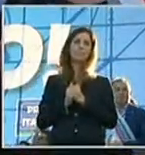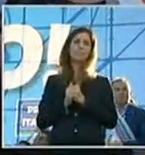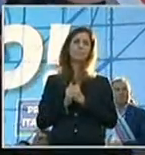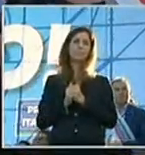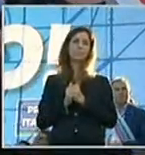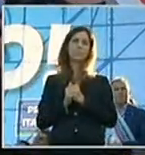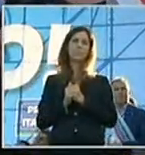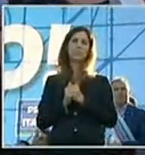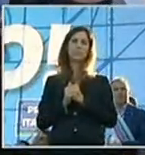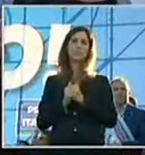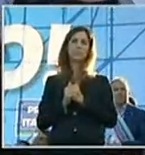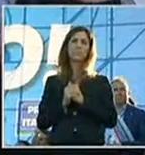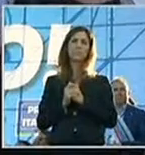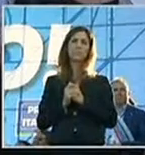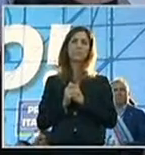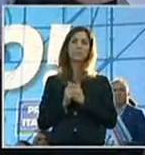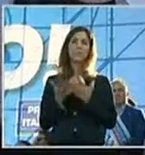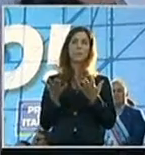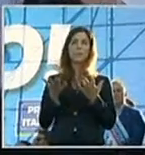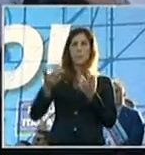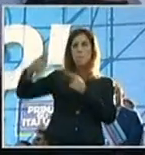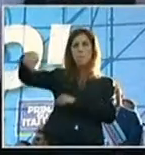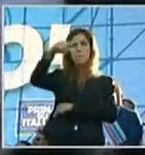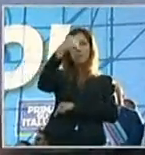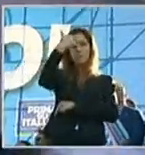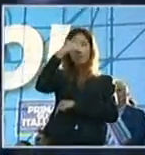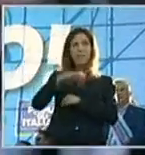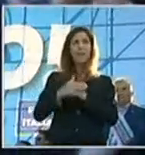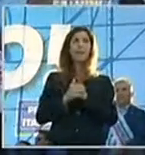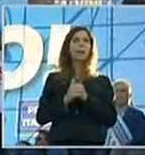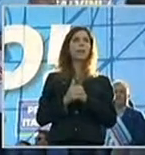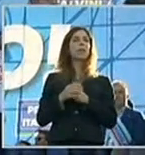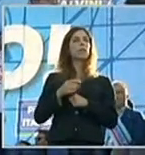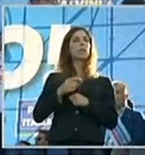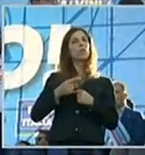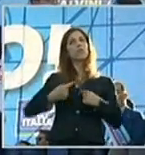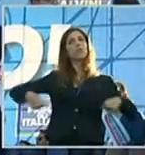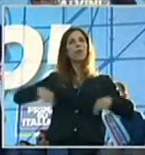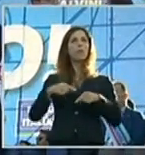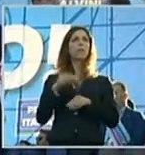magari facciamo anche sentire proprio un pezzettino. Come sapete, subito, prima ancora di presentarvi gli ospiti.